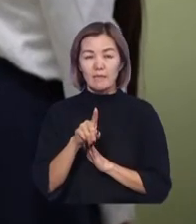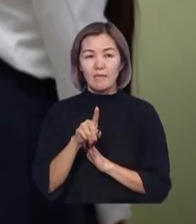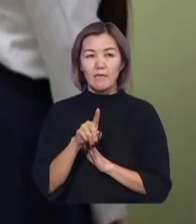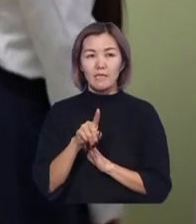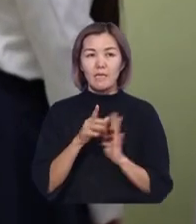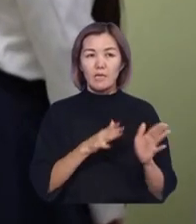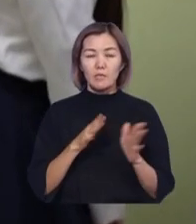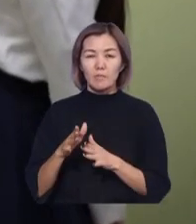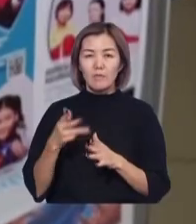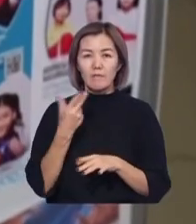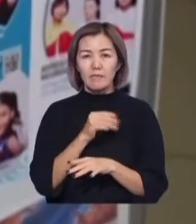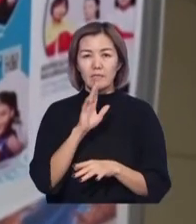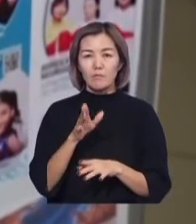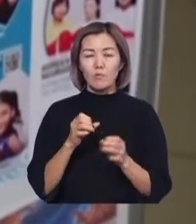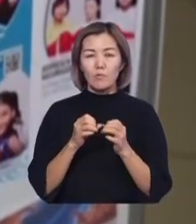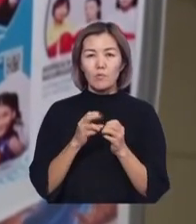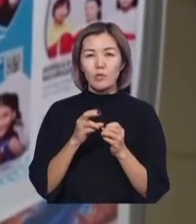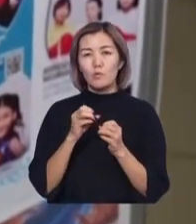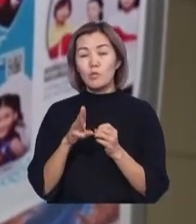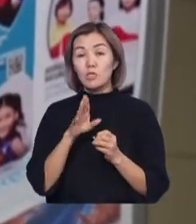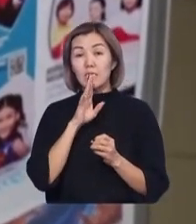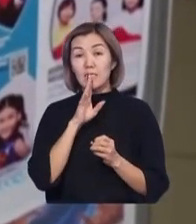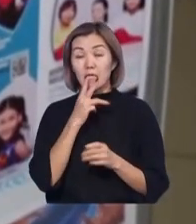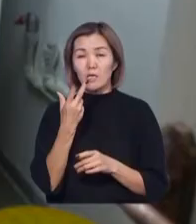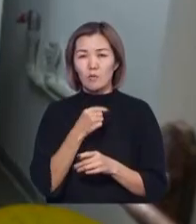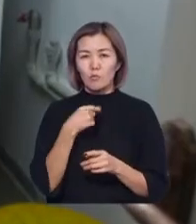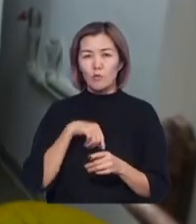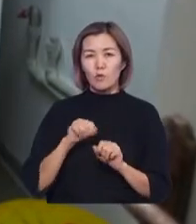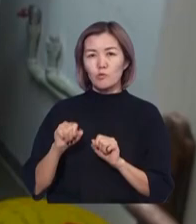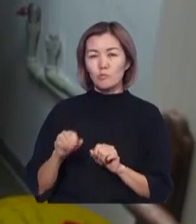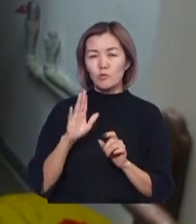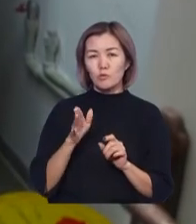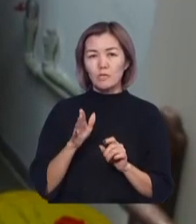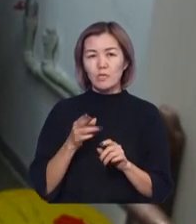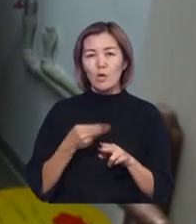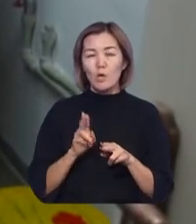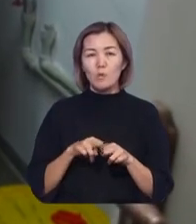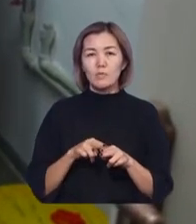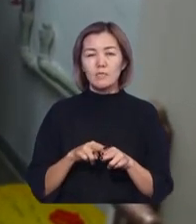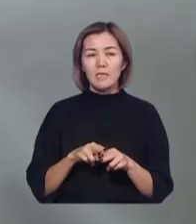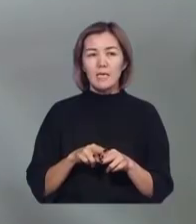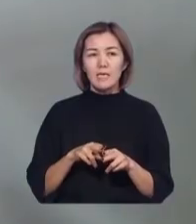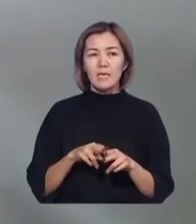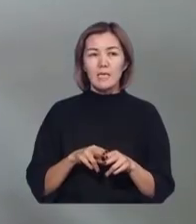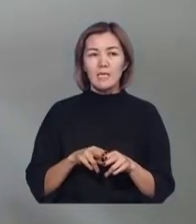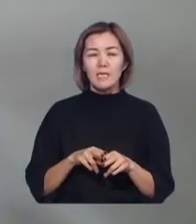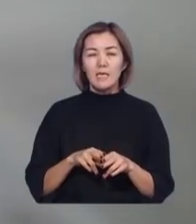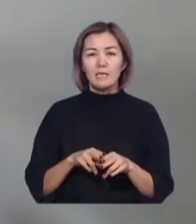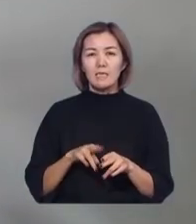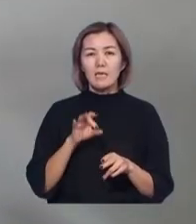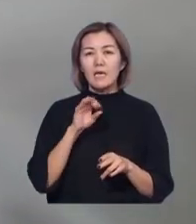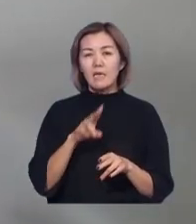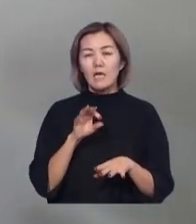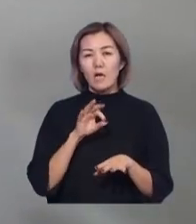тәртіппен вакцинацияланады. Сондай-ақ 12-13 жастағы қыздарды да иммундау жұмыстары жүргізіледі. Осылайша мамандар нәзік жандыларды жатыр мойны обырынан